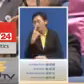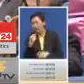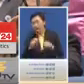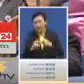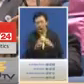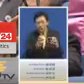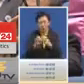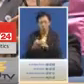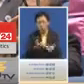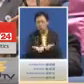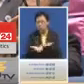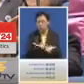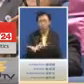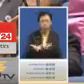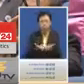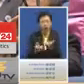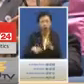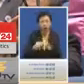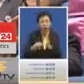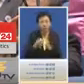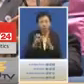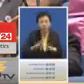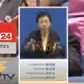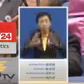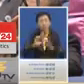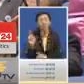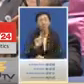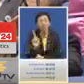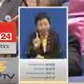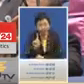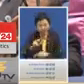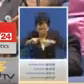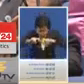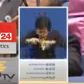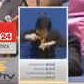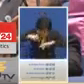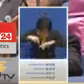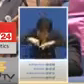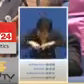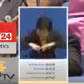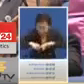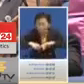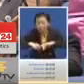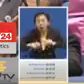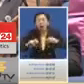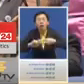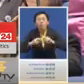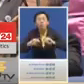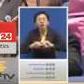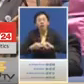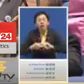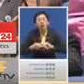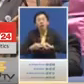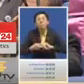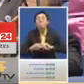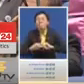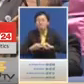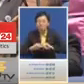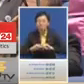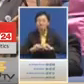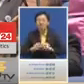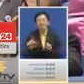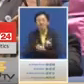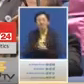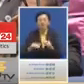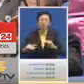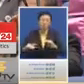ขึ้นในบ้านในเมืองมูลเหตุพื้นฐานจริงๆไล่ลงไปลึกๆคือความแตกต่างช่องว่างทางสังค